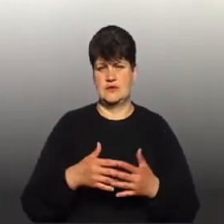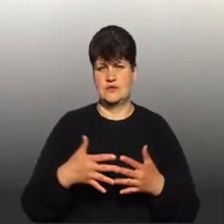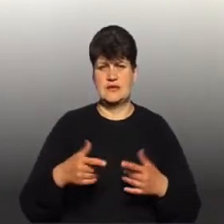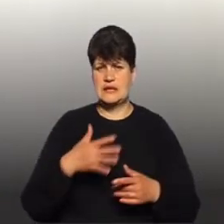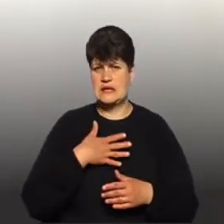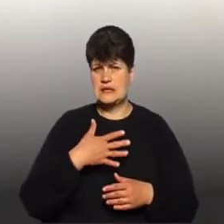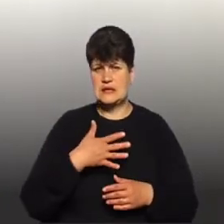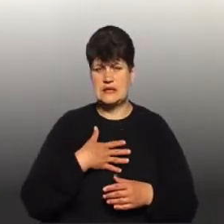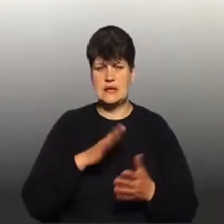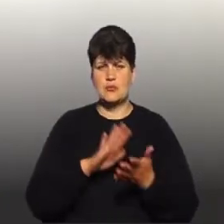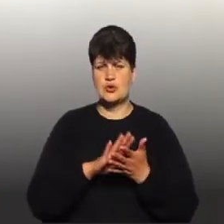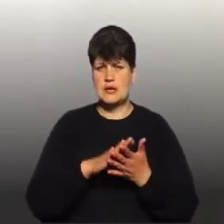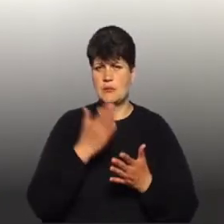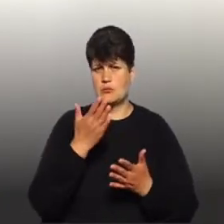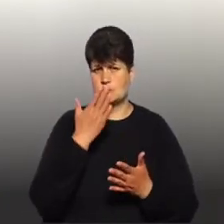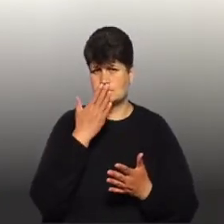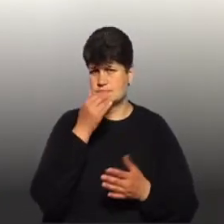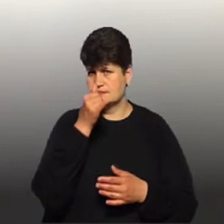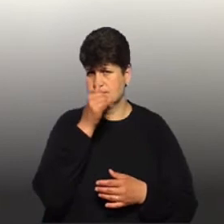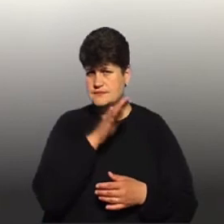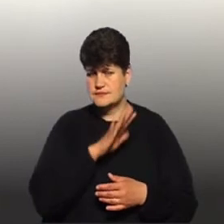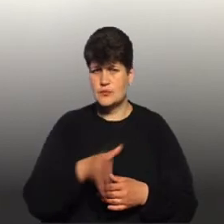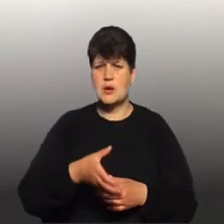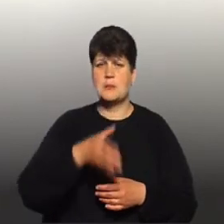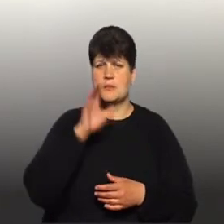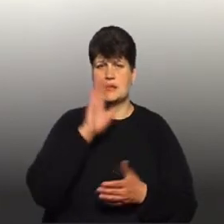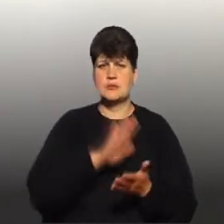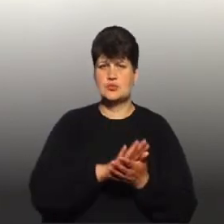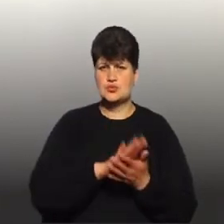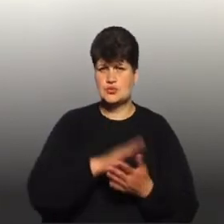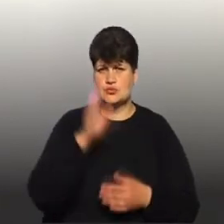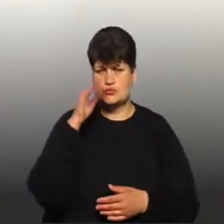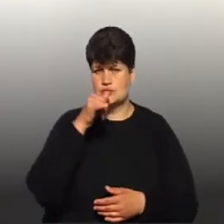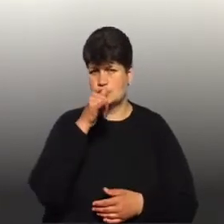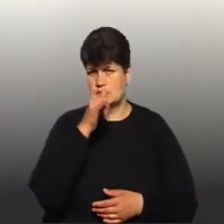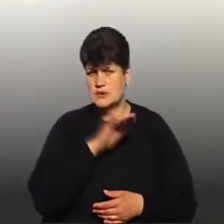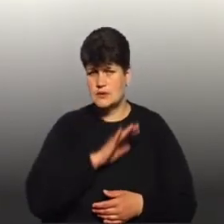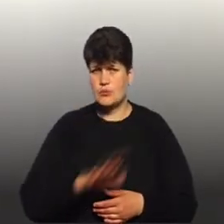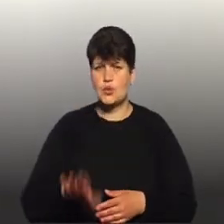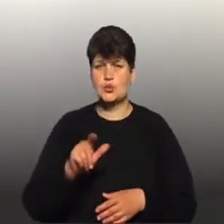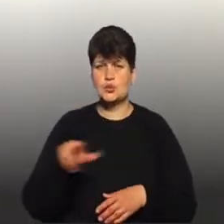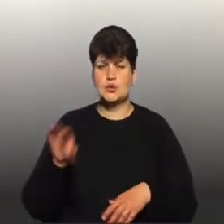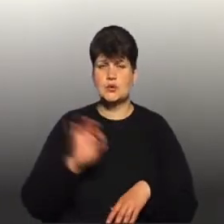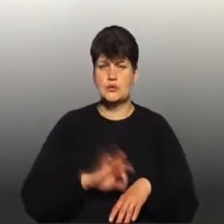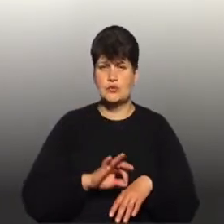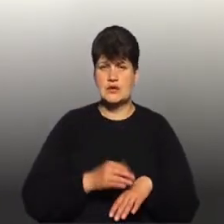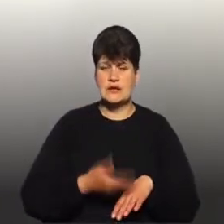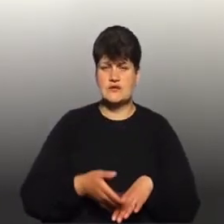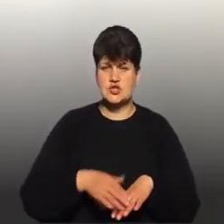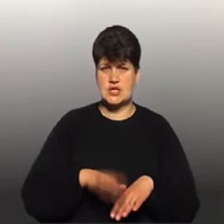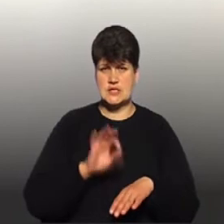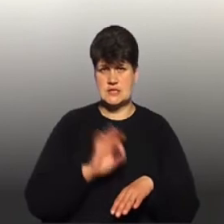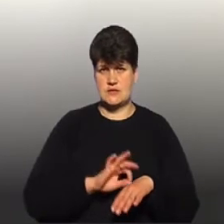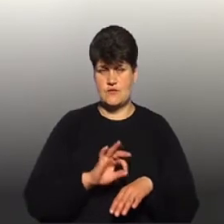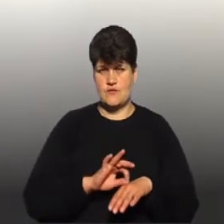повітрям, людина не може пити брудну воду, тому що люди від того, що хворіють. Хворіють на важкі захворювання, це